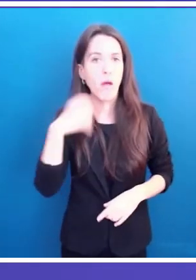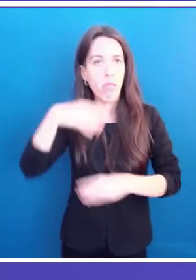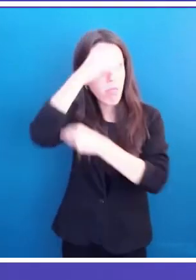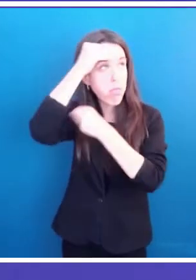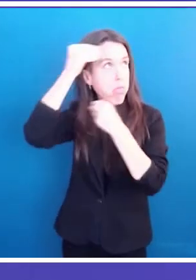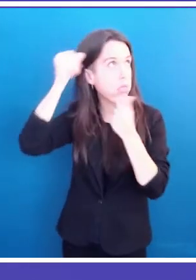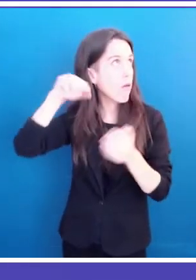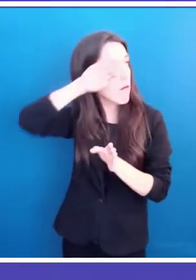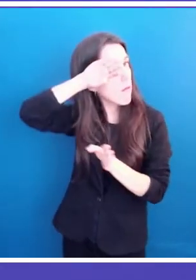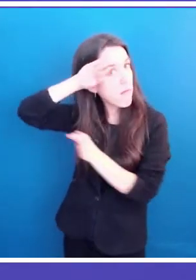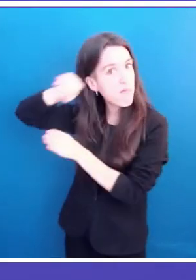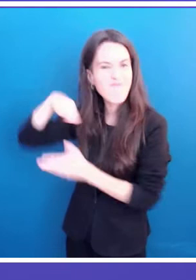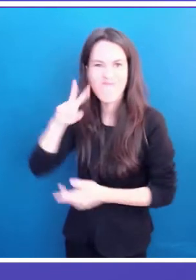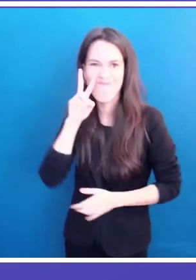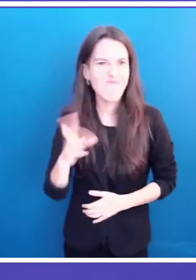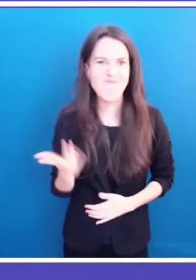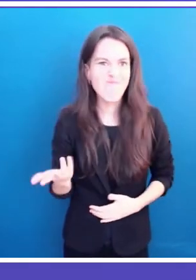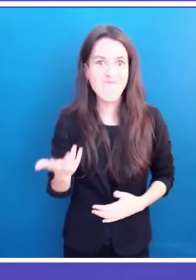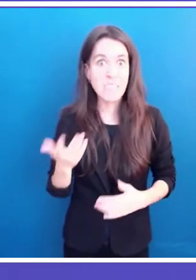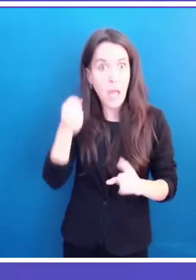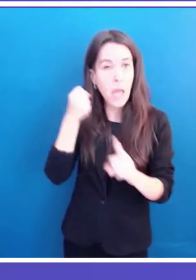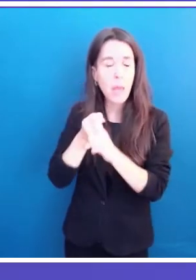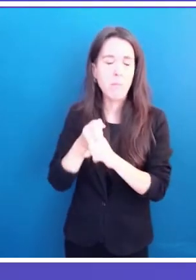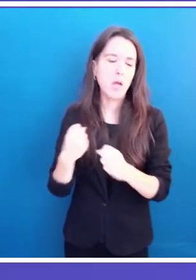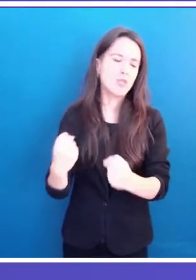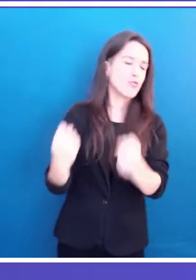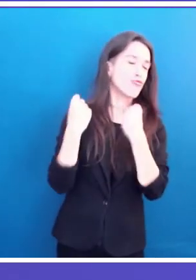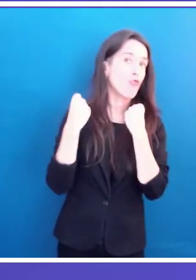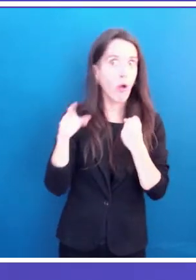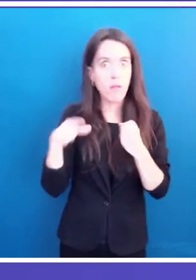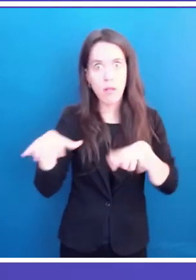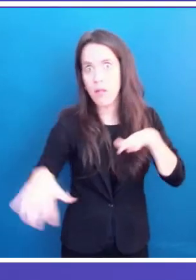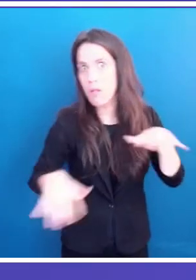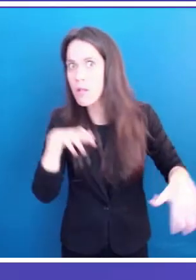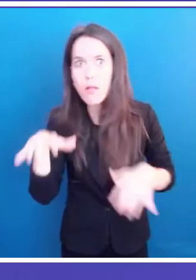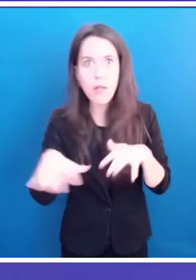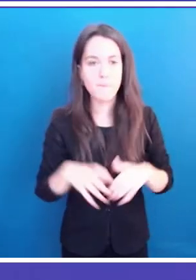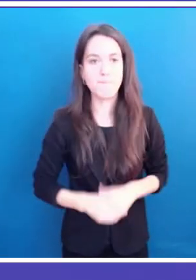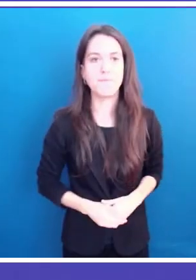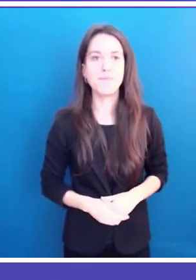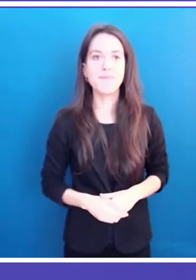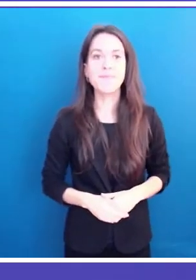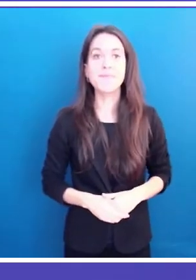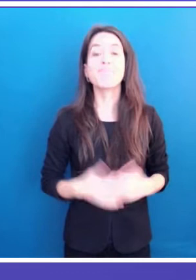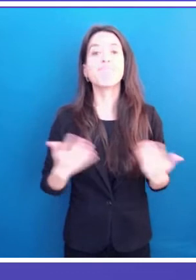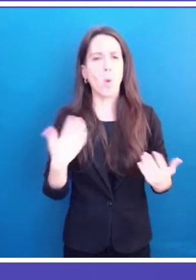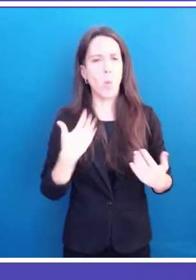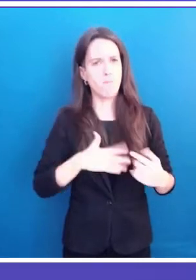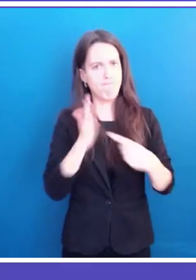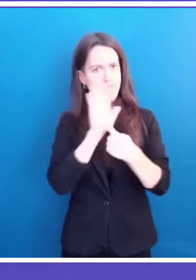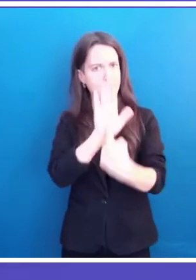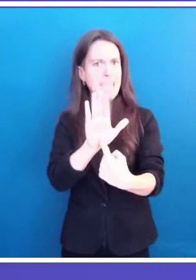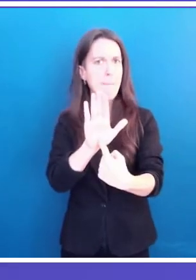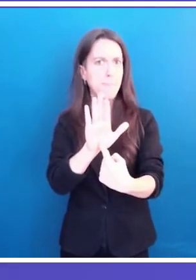هو التأثير؟ لا يمكن التكلم عن كل شيء، ولكنني سأركز على التأثير الأكبر.